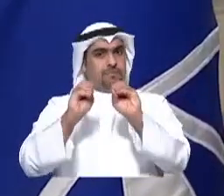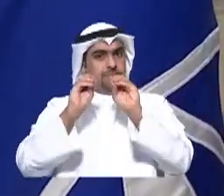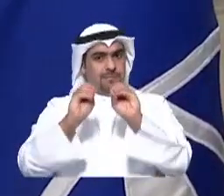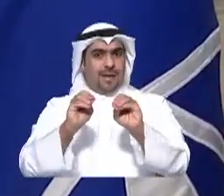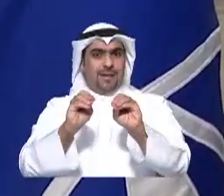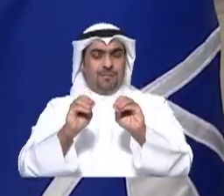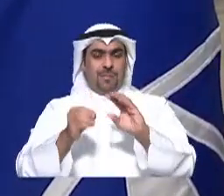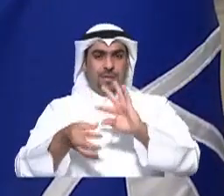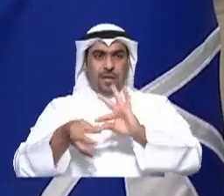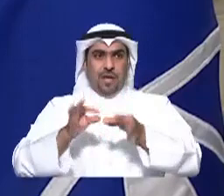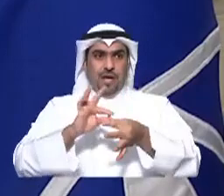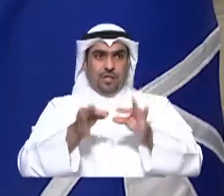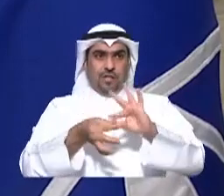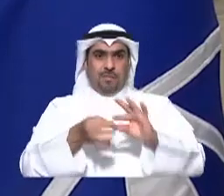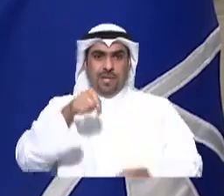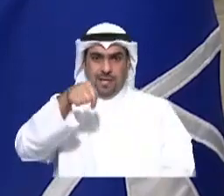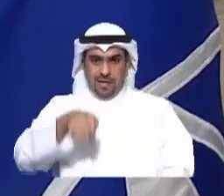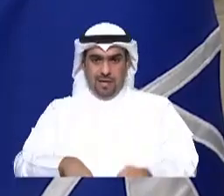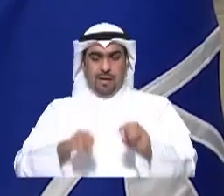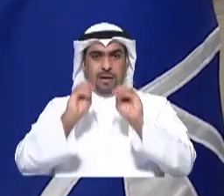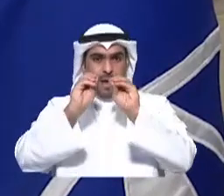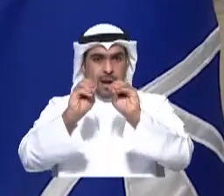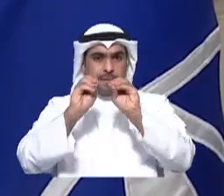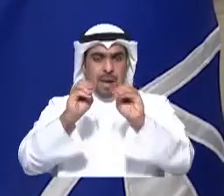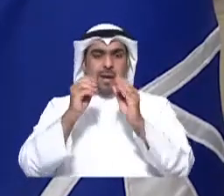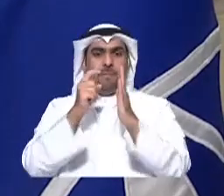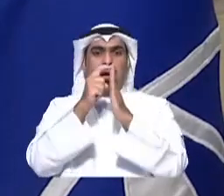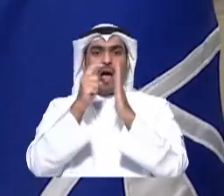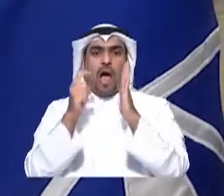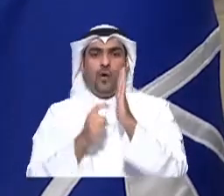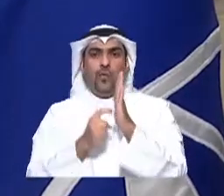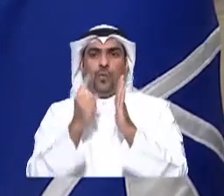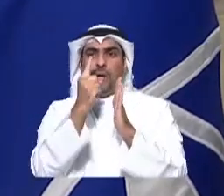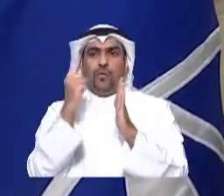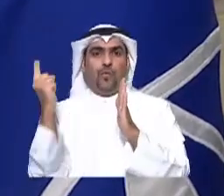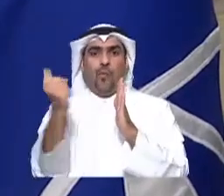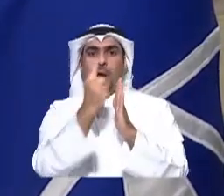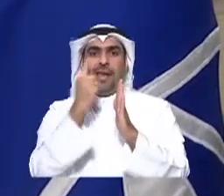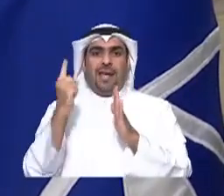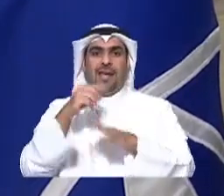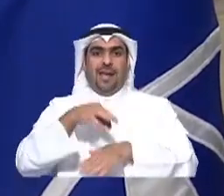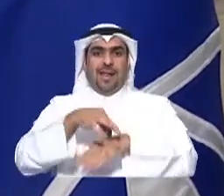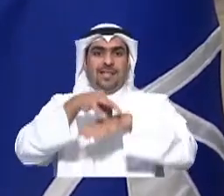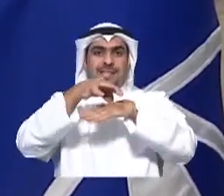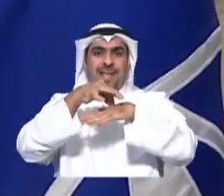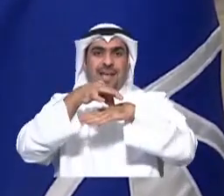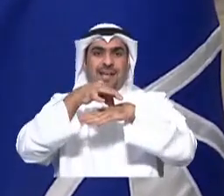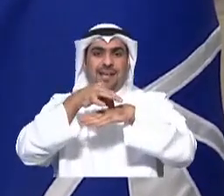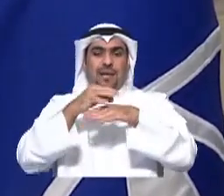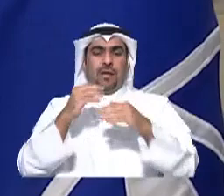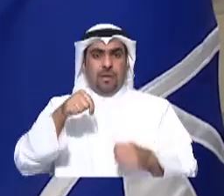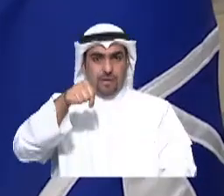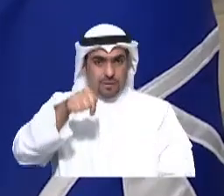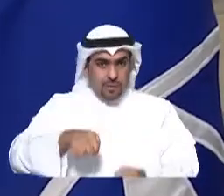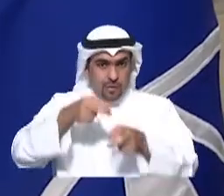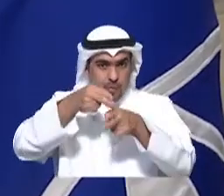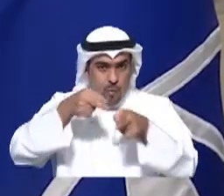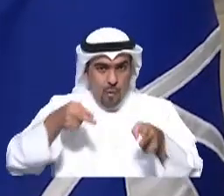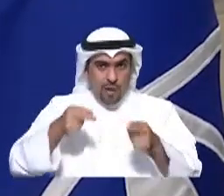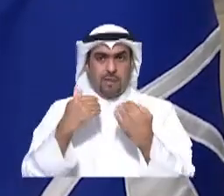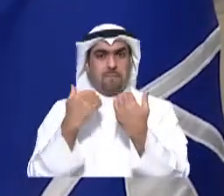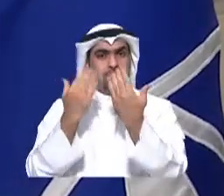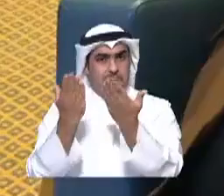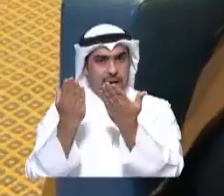وتوعية القانون الدولي الإنساني داخل الكويت وخارج الكويت وتطبيقه، لكن اليوم استفدنا من هذه الدورة